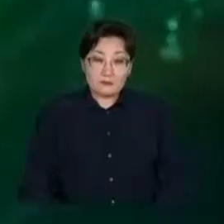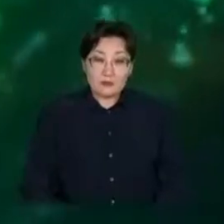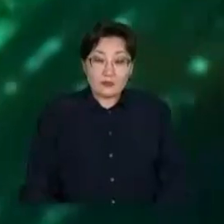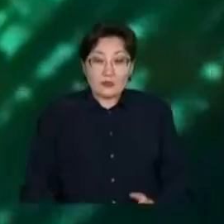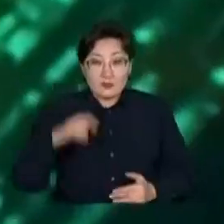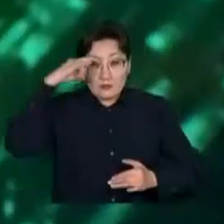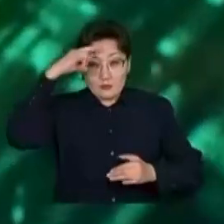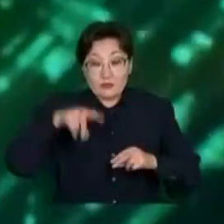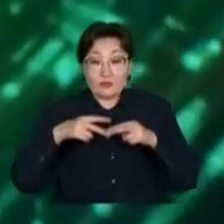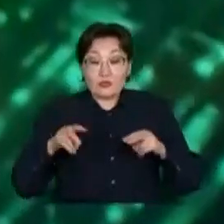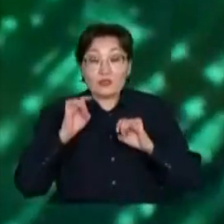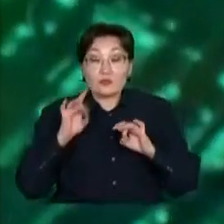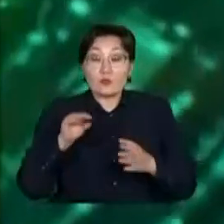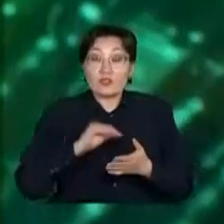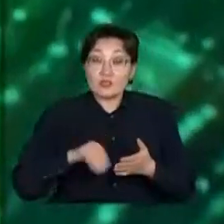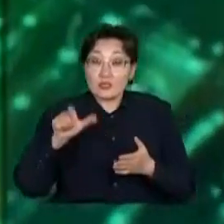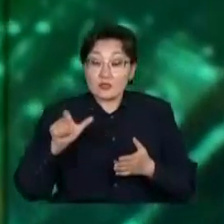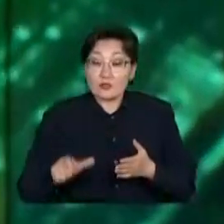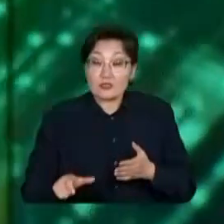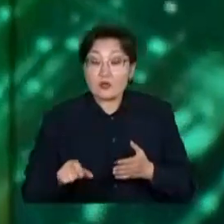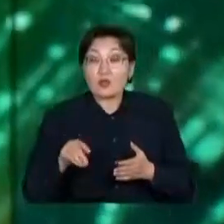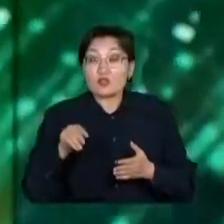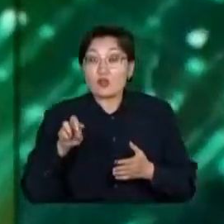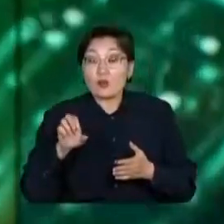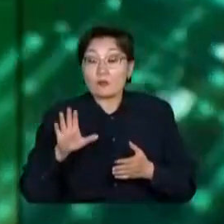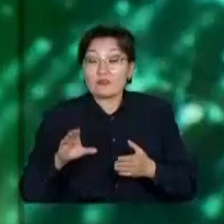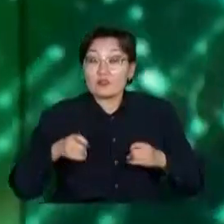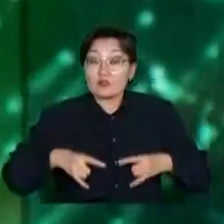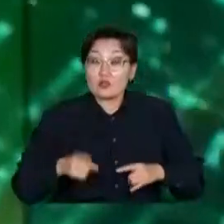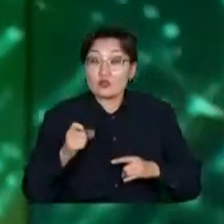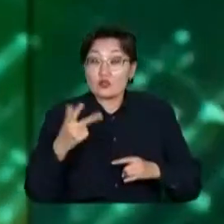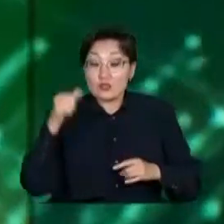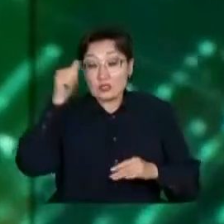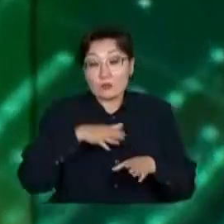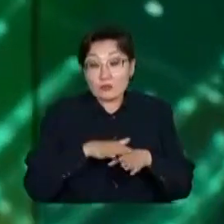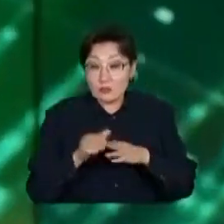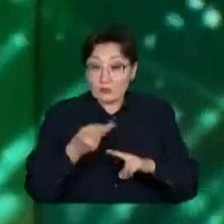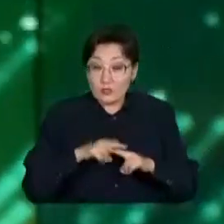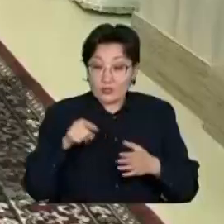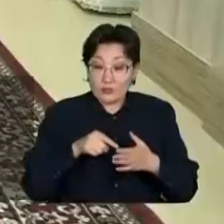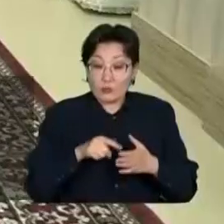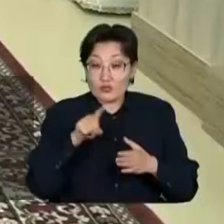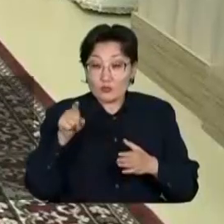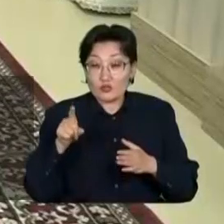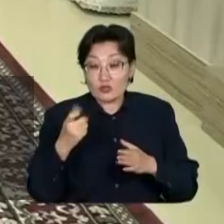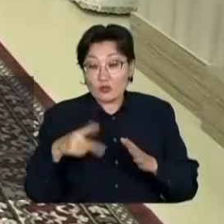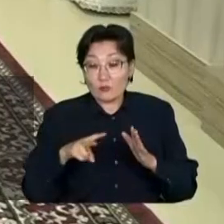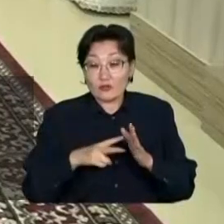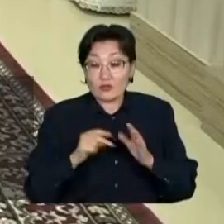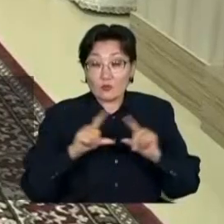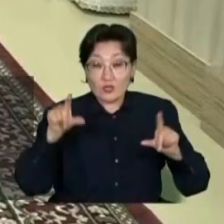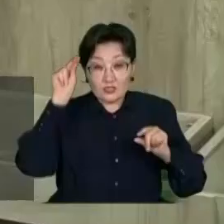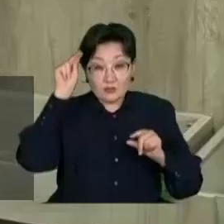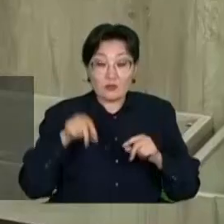Биыл қазақ әдебиетінің көрнекті өкілі алаш қайраткері Мағжан Жұмабаевтың туғанына 130 жыл. Осыған орай қаладағы нөмірі 137-ші